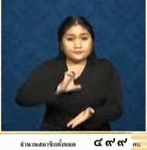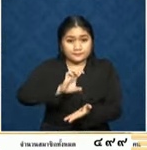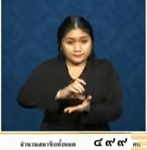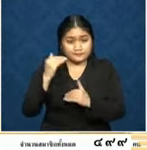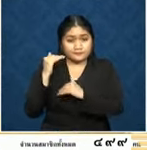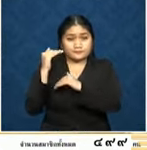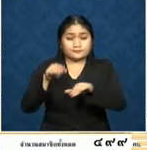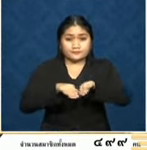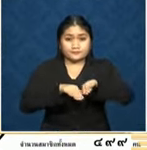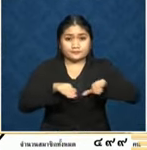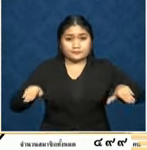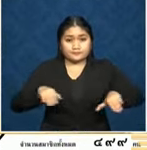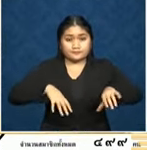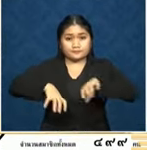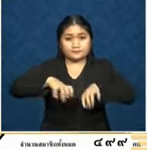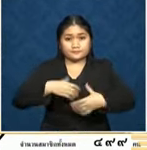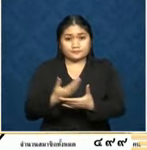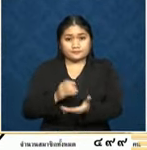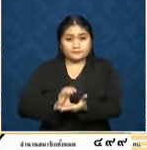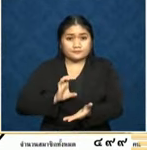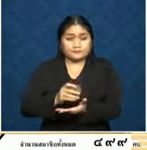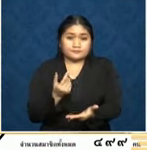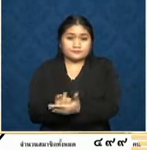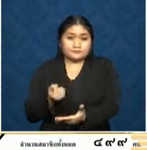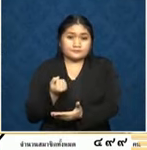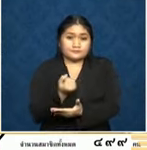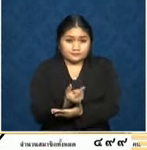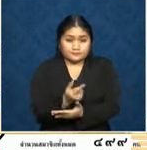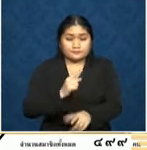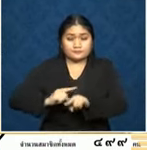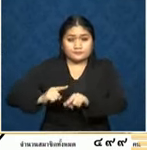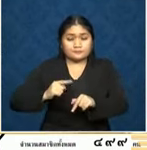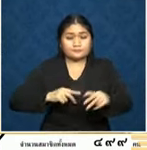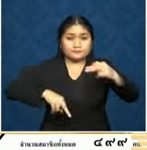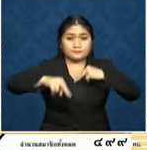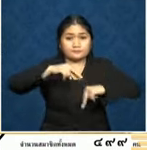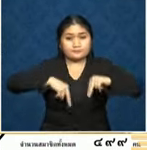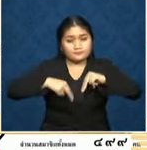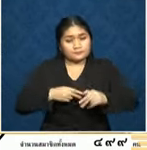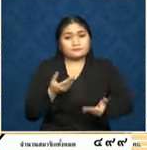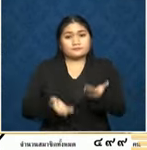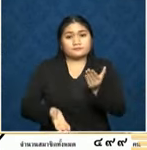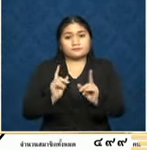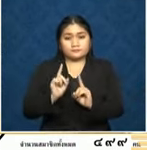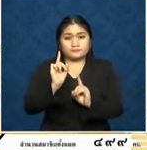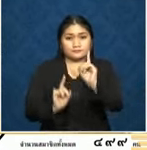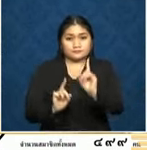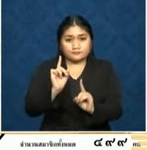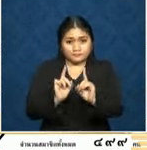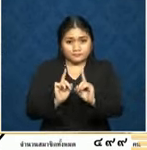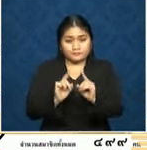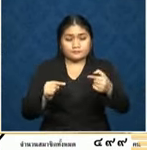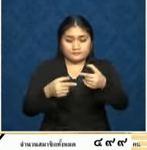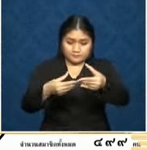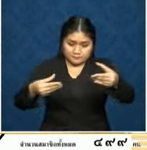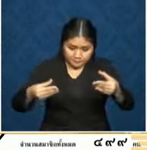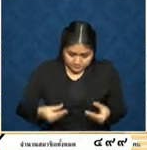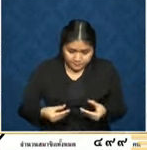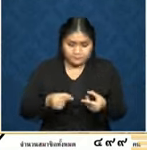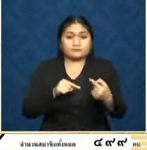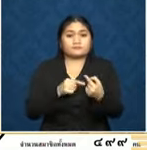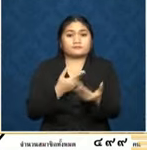ดหลักเกณฑ์เกี่ยวกับการจัดทำงบประมาณรายจ่ายการควบคุมงบประมาณรวมถึงการประเมินและการรายงานการใช้จ่ายงบประมาณ